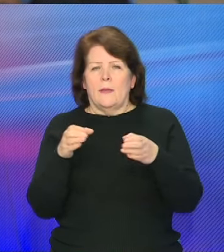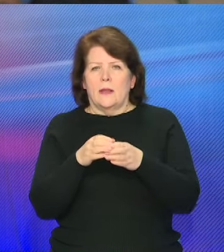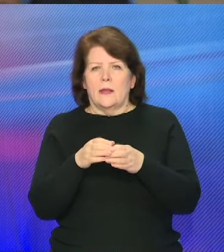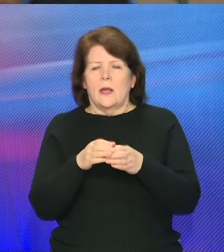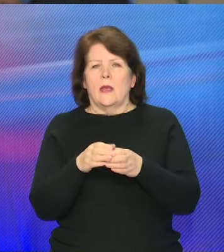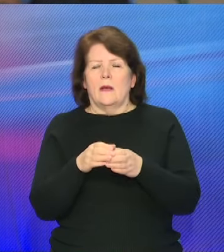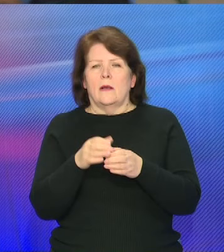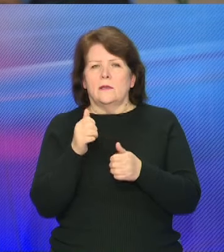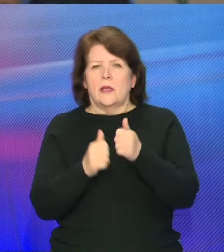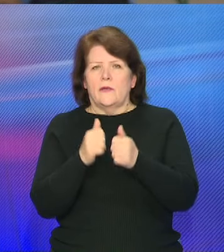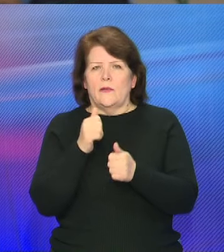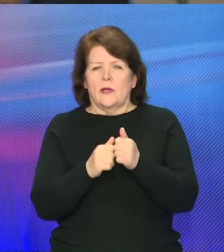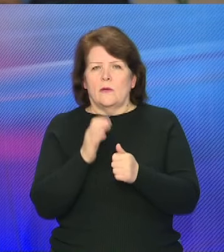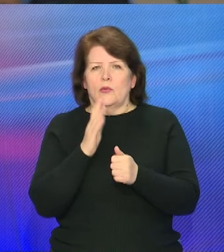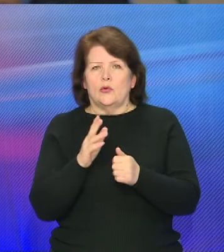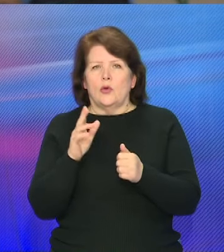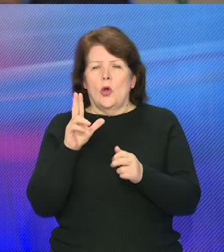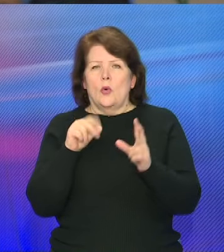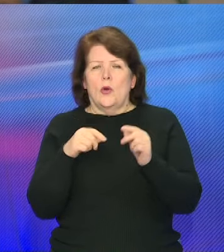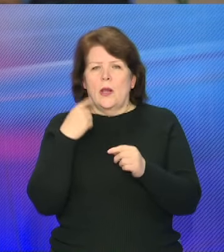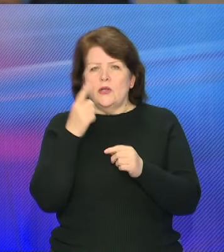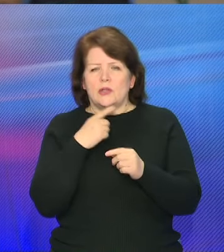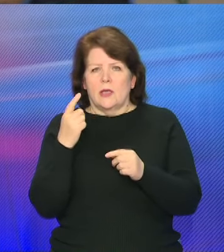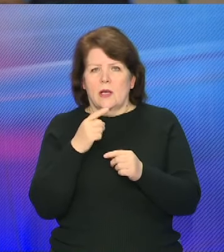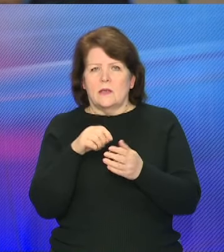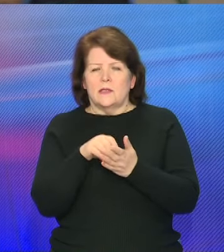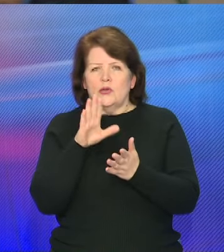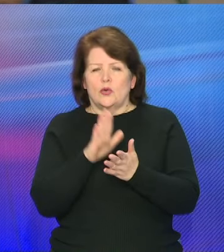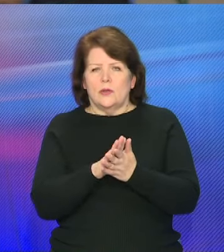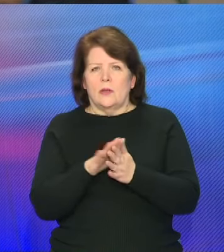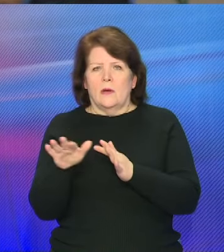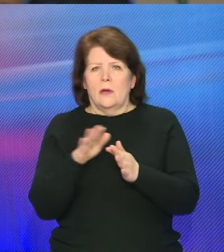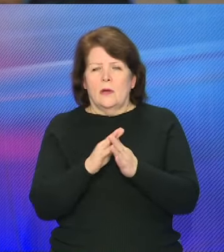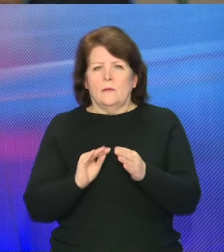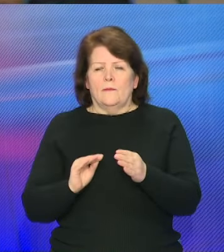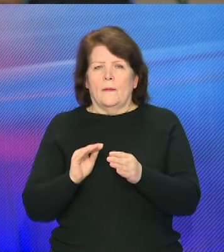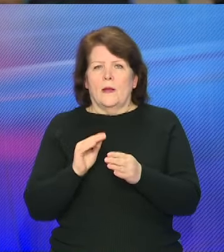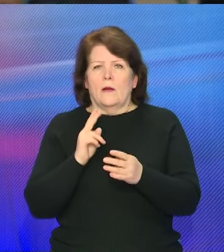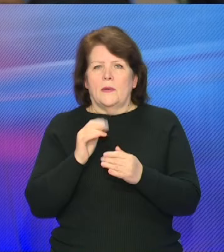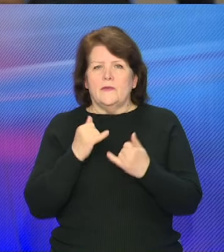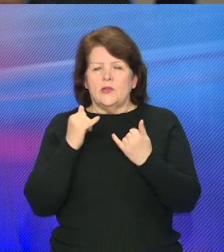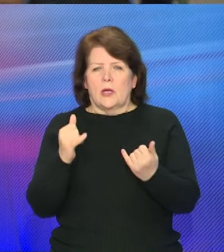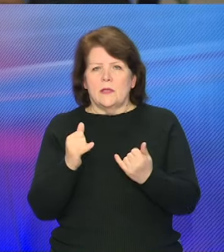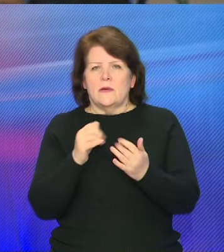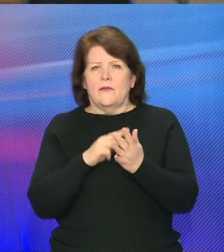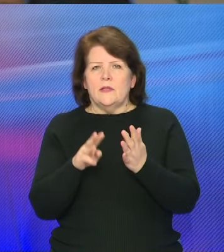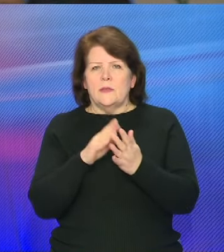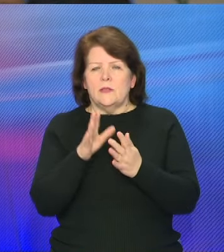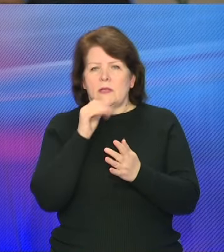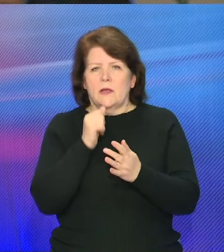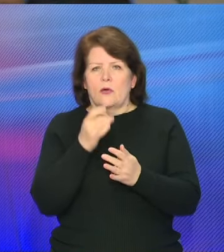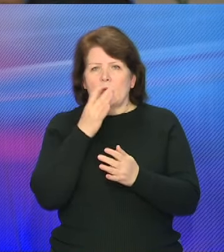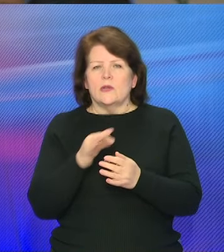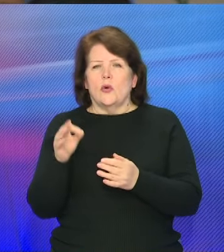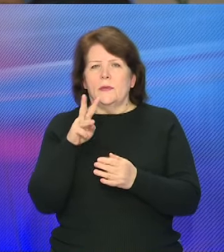будем и учитывать личные зачеты. Мероприятие приурочено к 80-летию образования УВД Гродненского облсполкома, в который